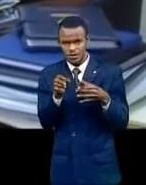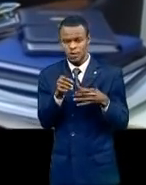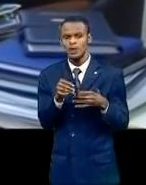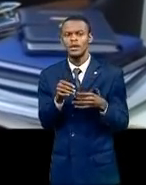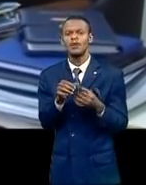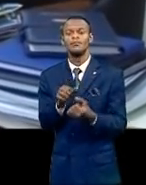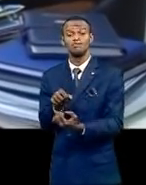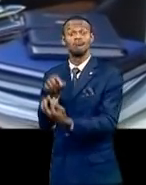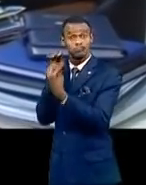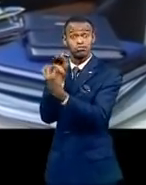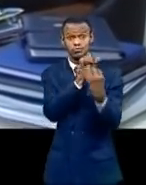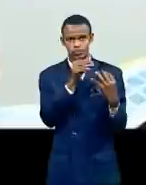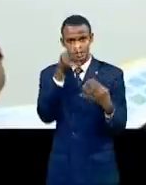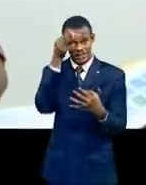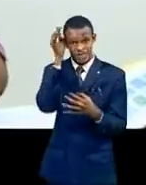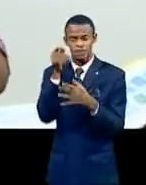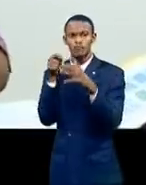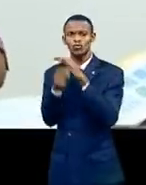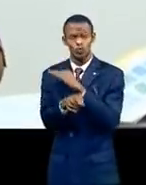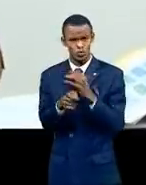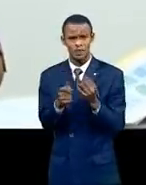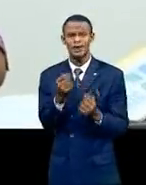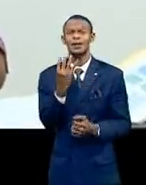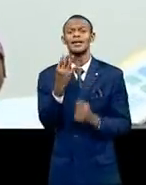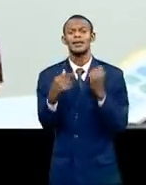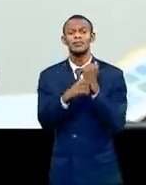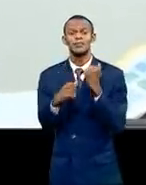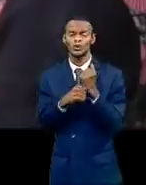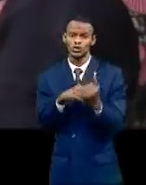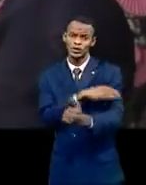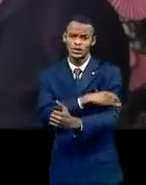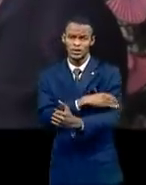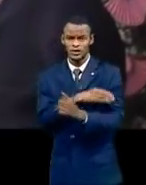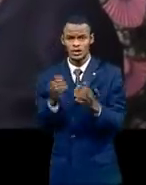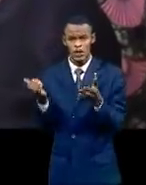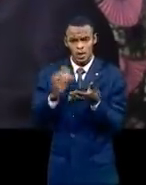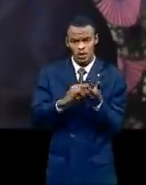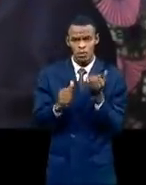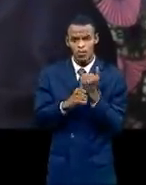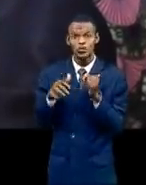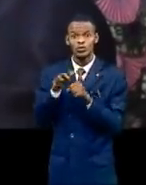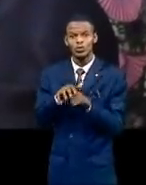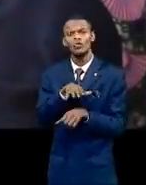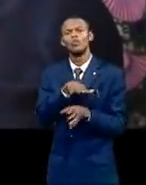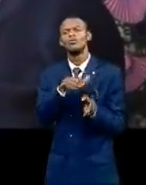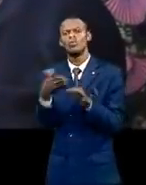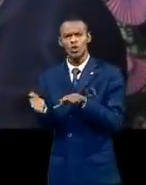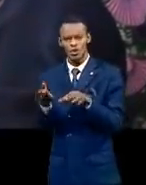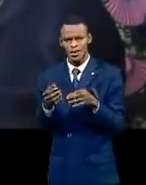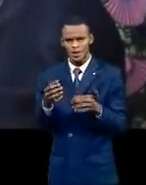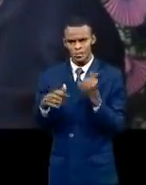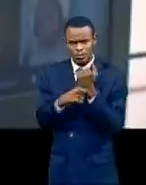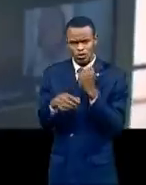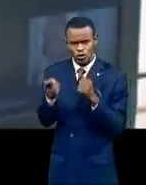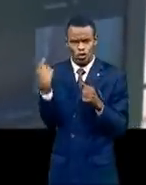mort de 4 civils et à la disparition de certains compatriotes. 56 ont été libérés